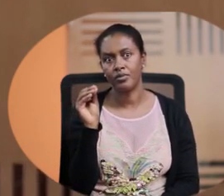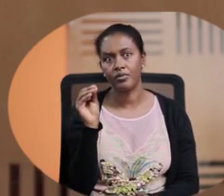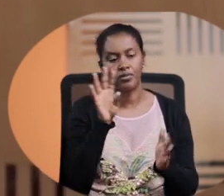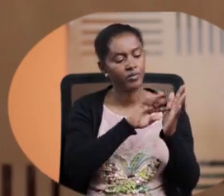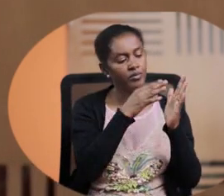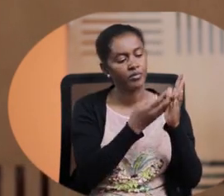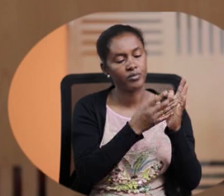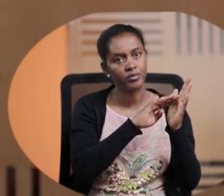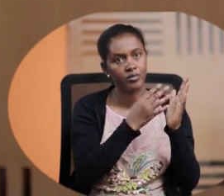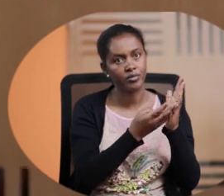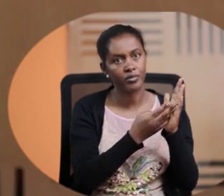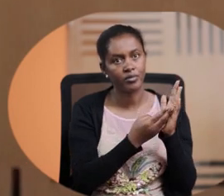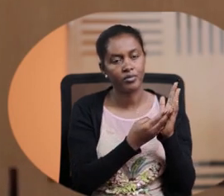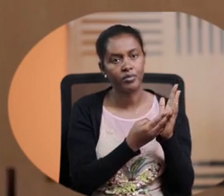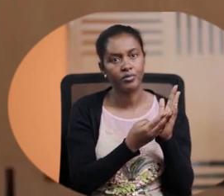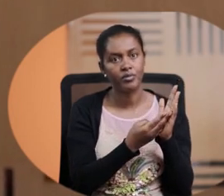charti